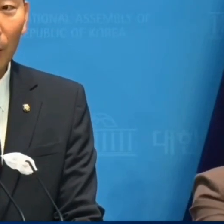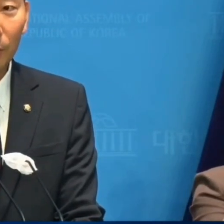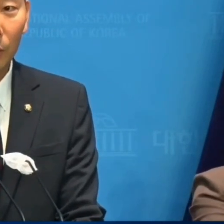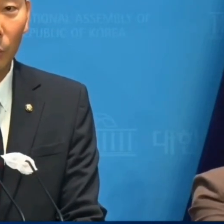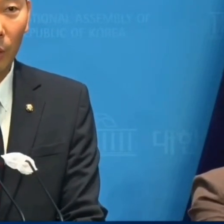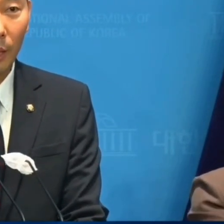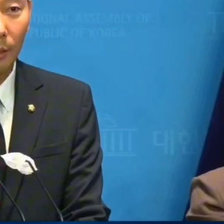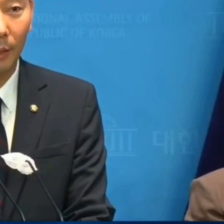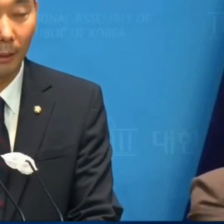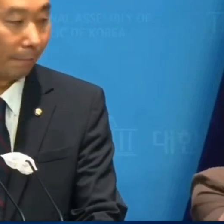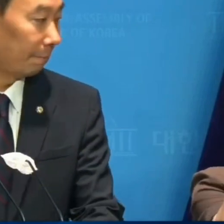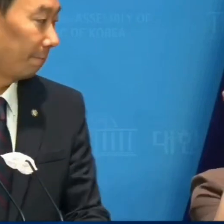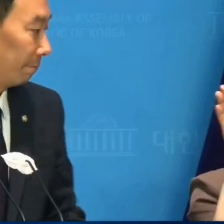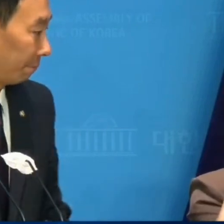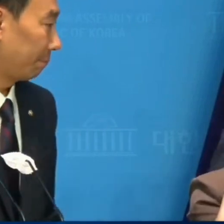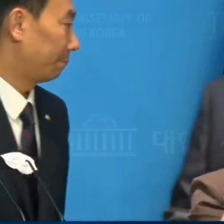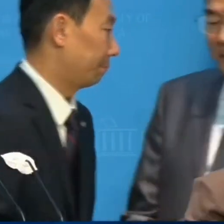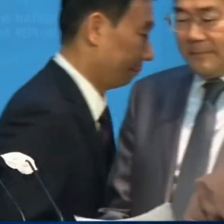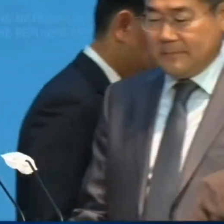위원장님의 말씀을 듣도록 하겠습니다.